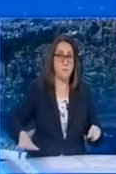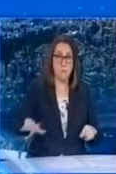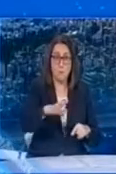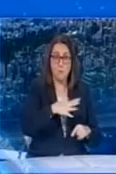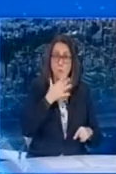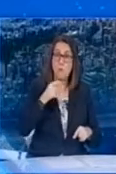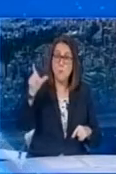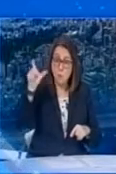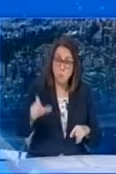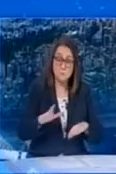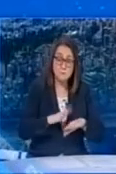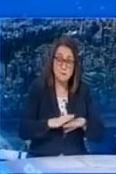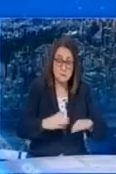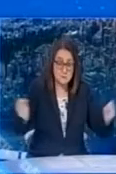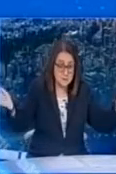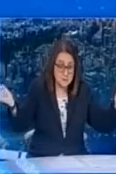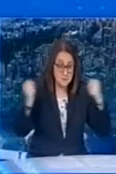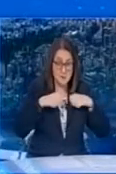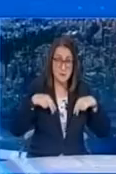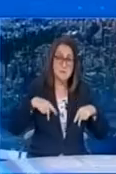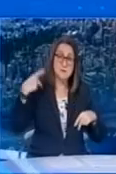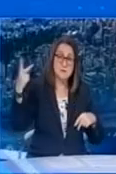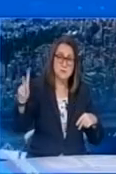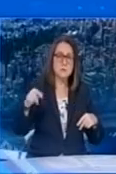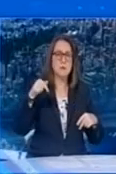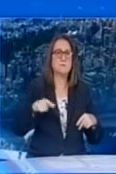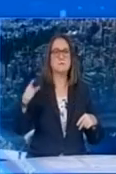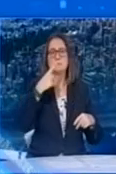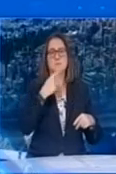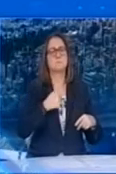του, συνεχίζει να παριστάνει το σωτήρα.